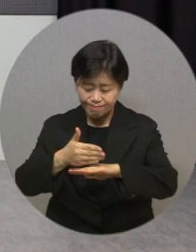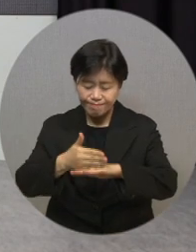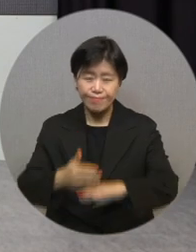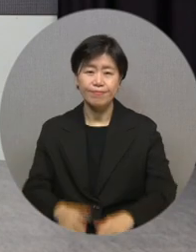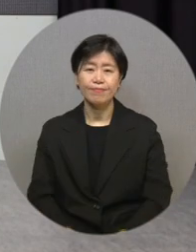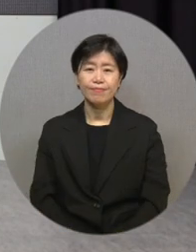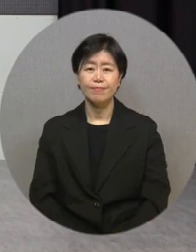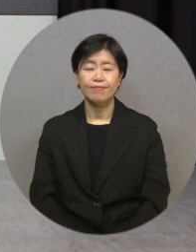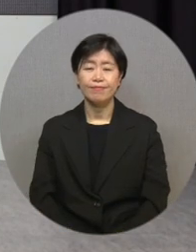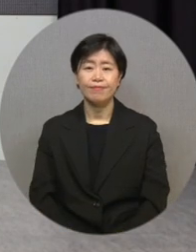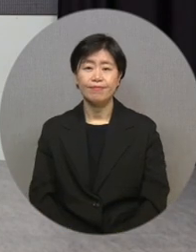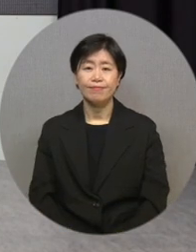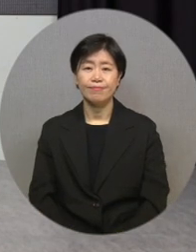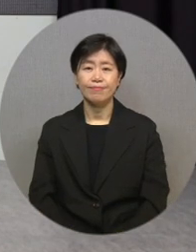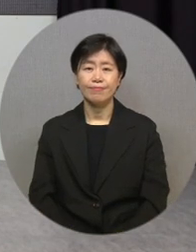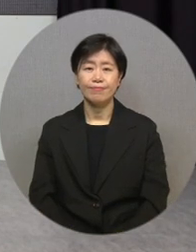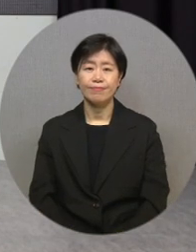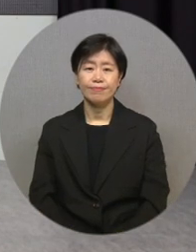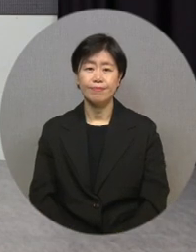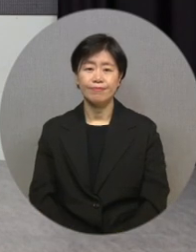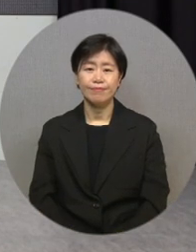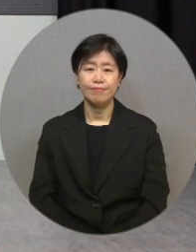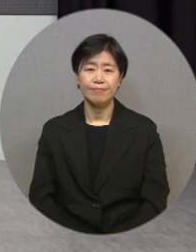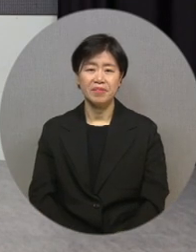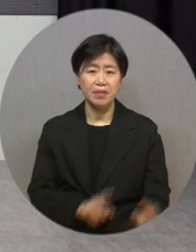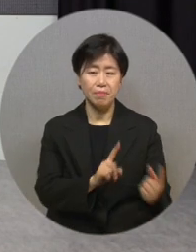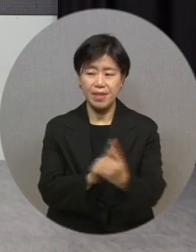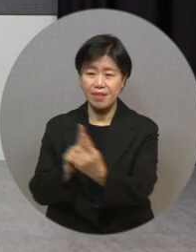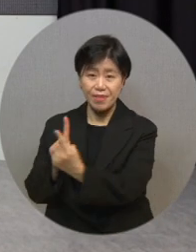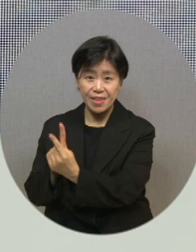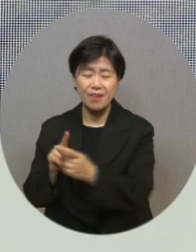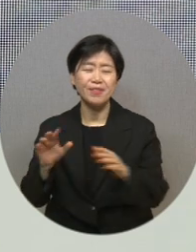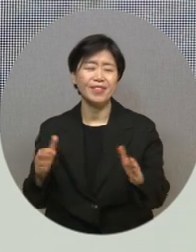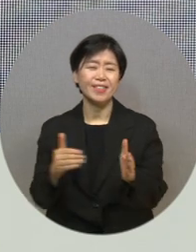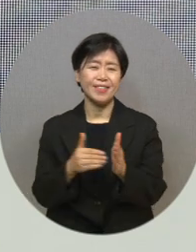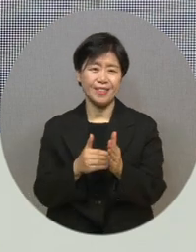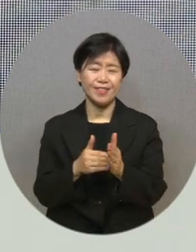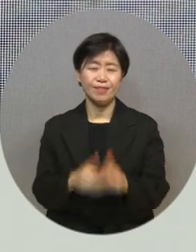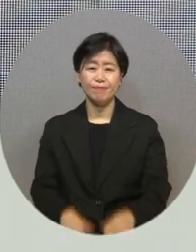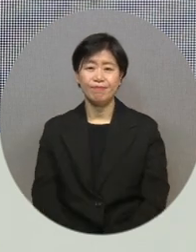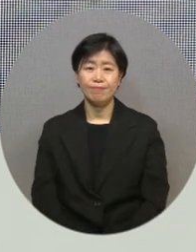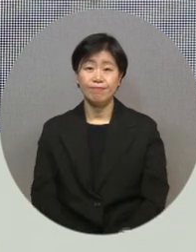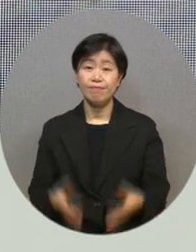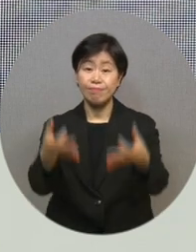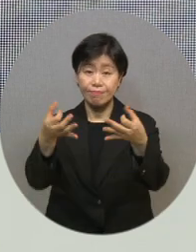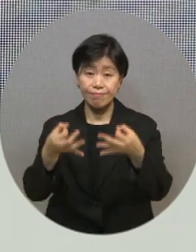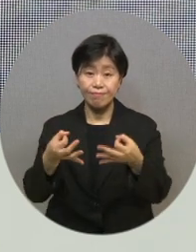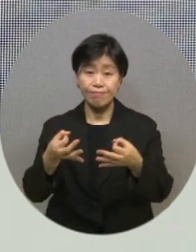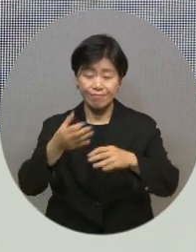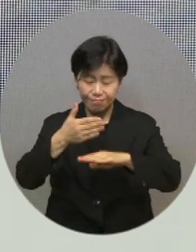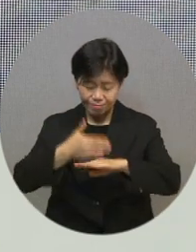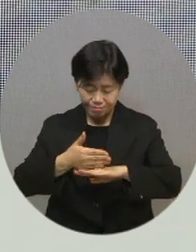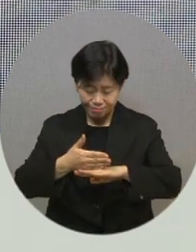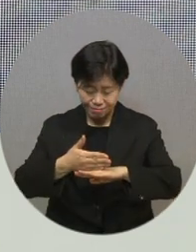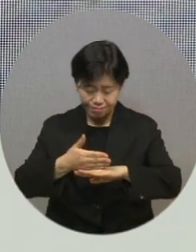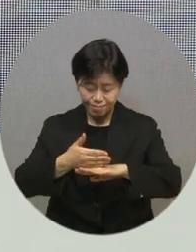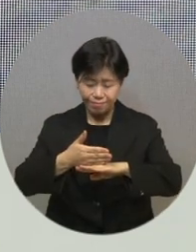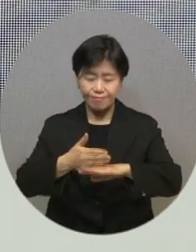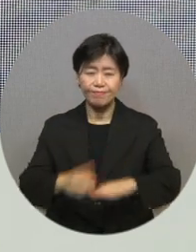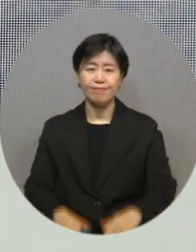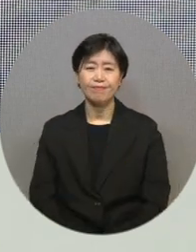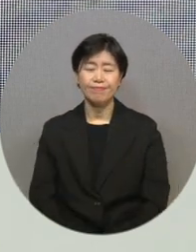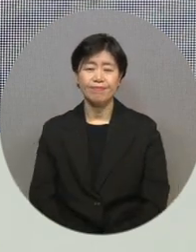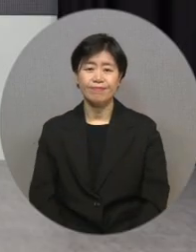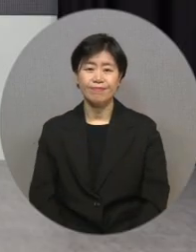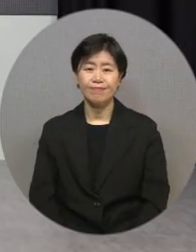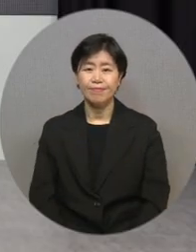고맙습니다네 오늘 만남은 여기서 마무리하겠습니다 시청자 여러분 대단히 고맙습니다 새